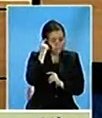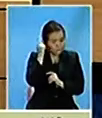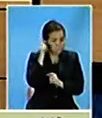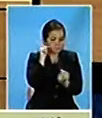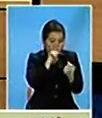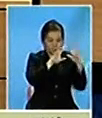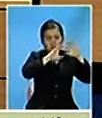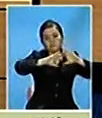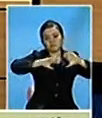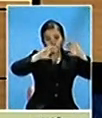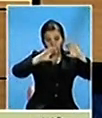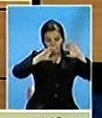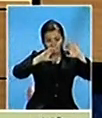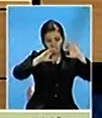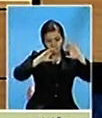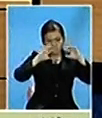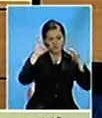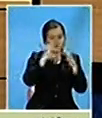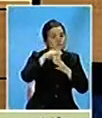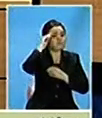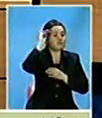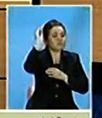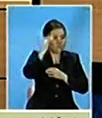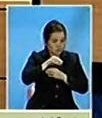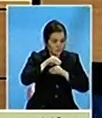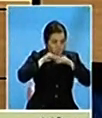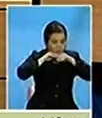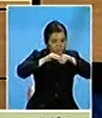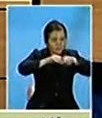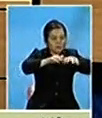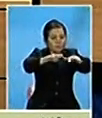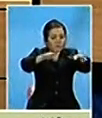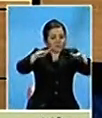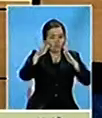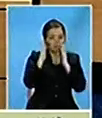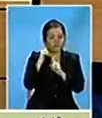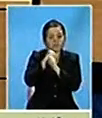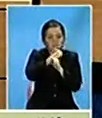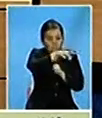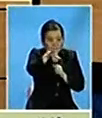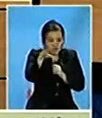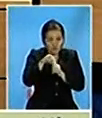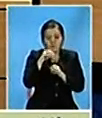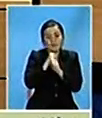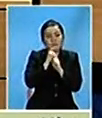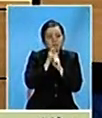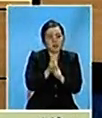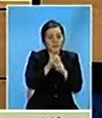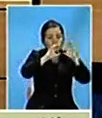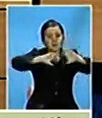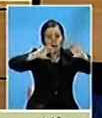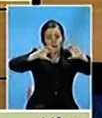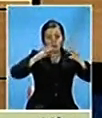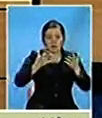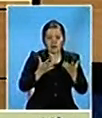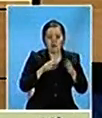าลนี้เรื่องของการโกหกสีขาวได้ระบาดมาถึงข้าราชการประจำแล้วทำให้คิดว่ารัฐบาลนี้มีเ